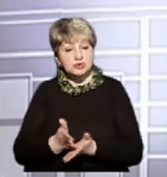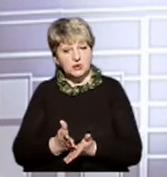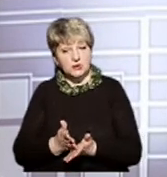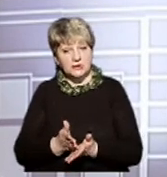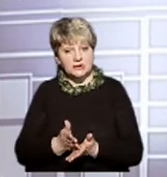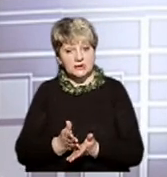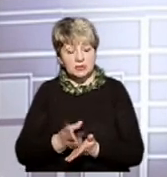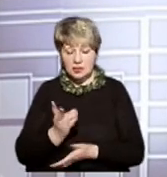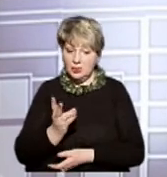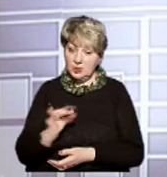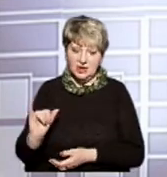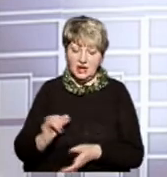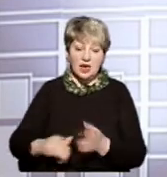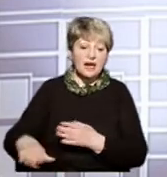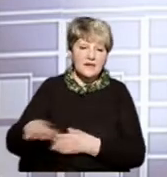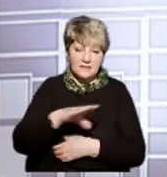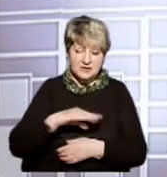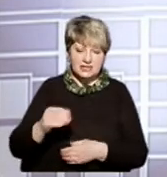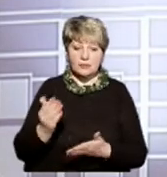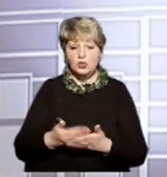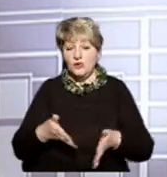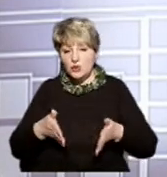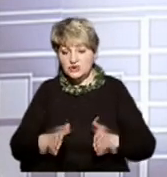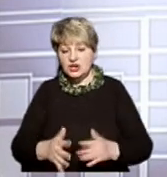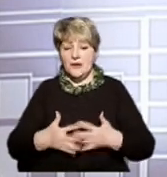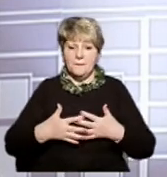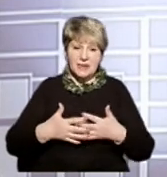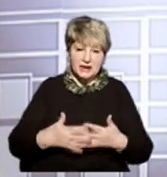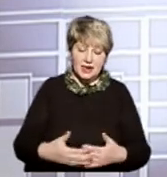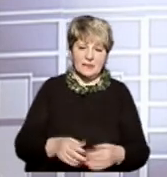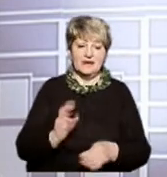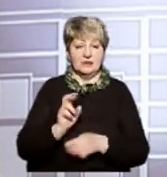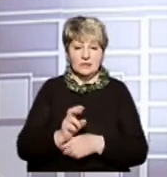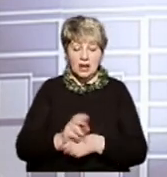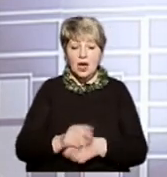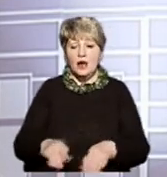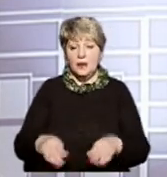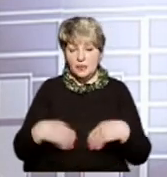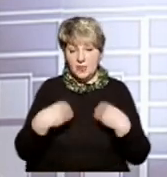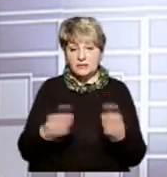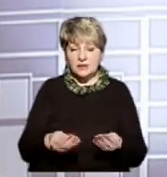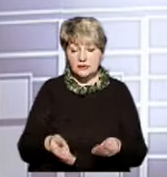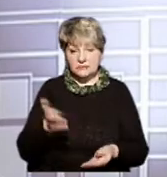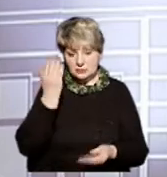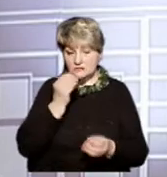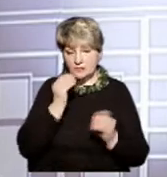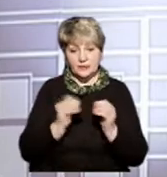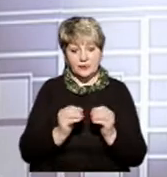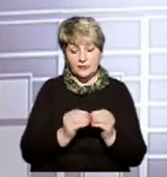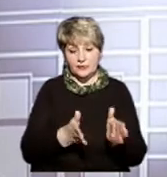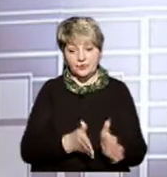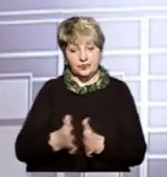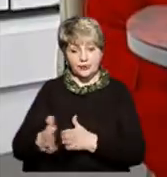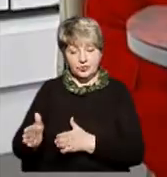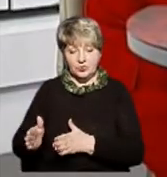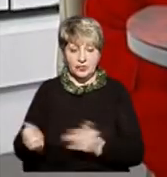Допомога вагітним родиллям і породіллям, новонародженим діткам надається в тому ж самому об'єму, в якому вона й надавалася до